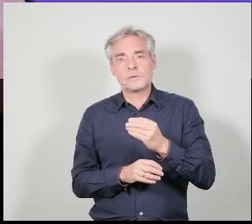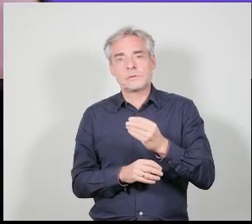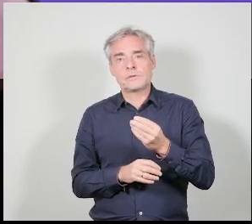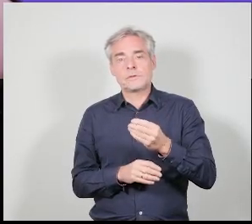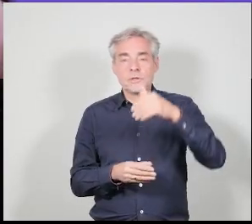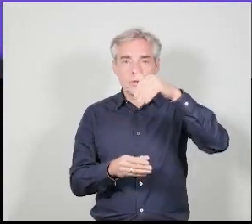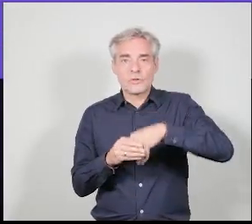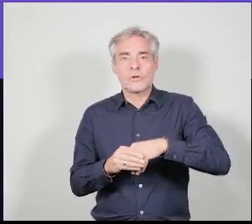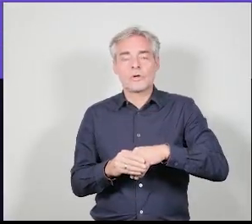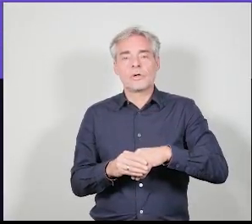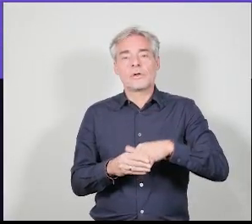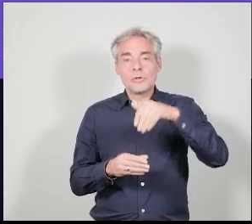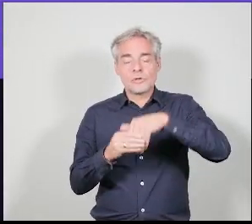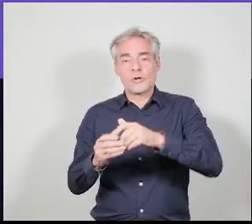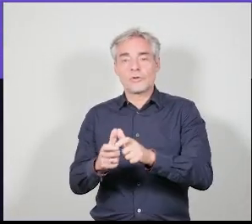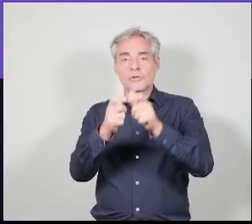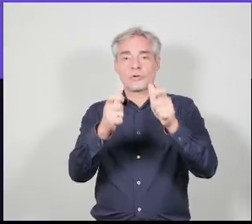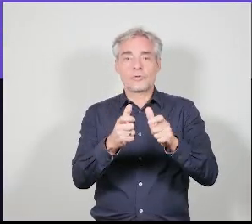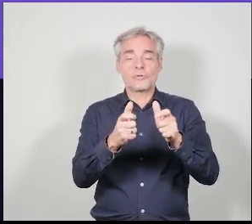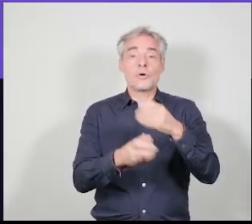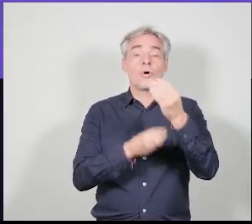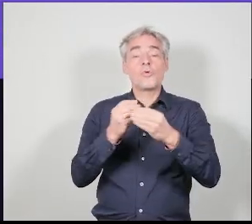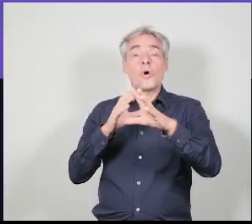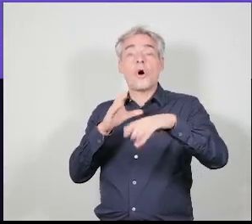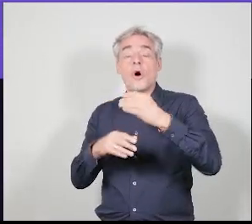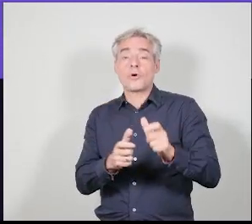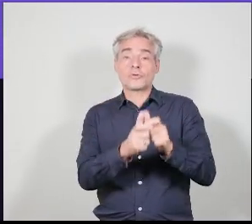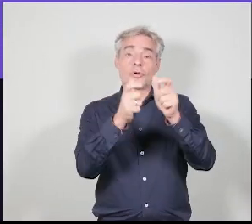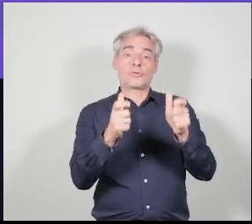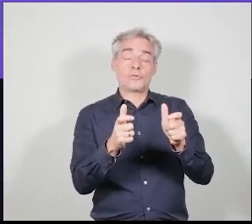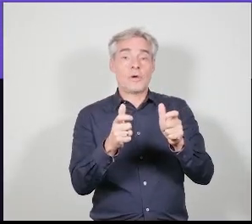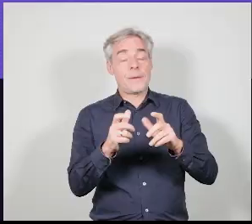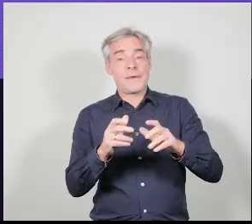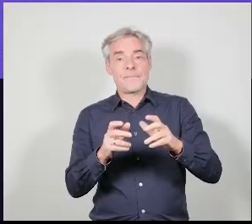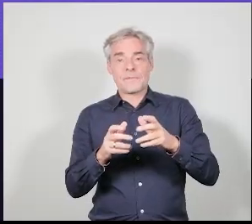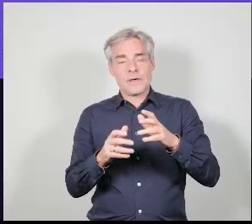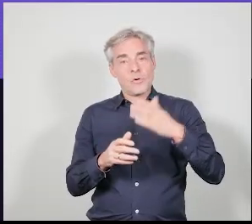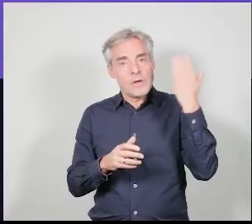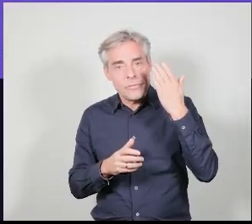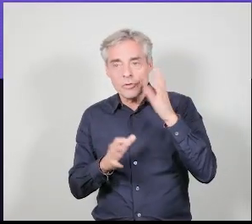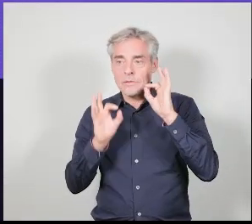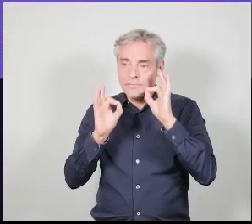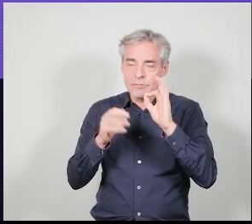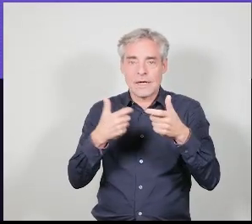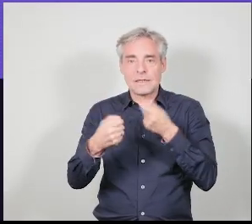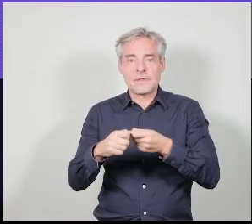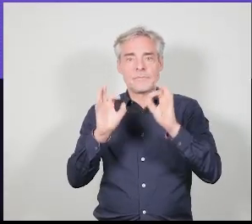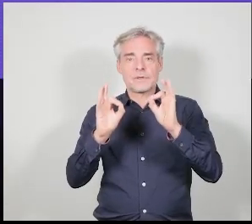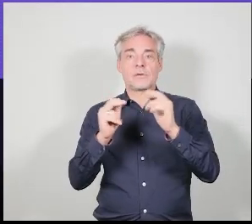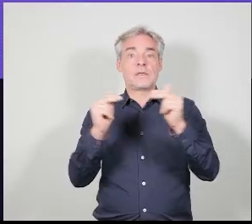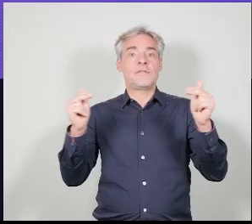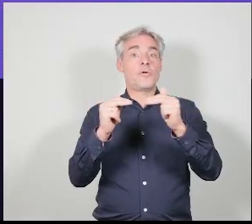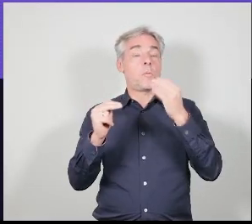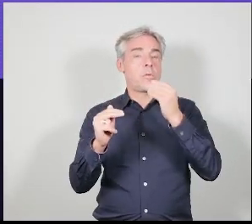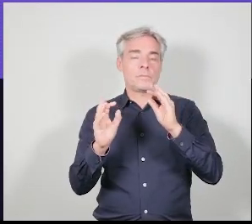à l'intérieur d'une structure, on va dire, ou en dehors de la structure, mais dont l'intensité correspond vraiment aux besoins de la personne. Et